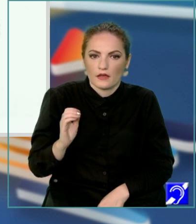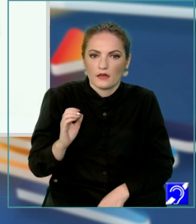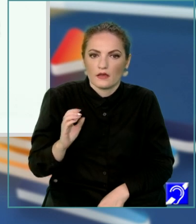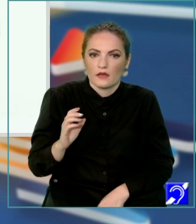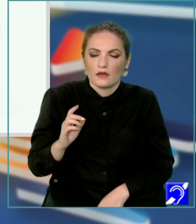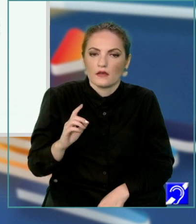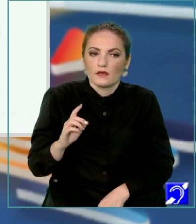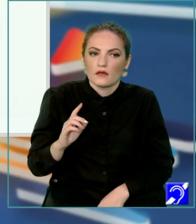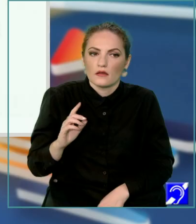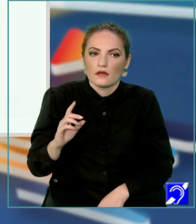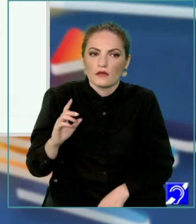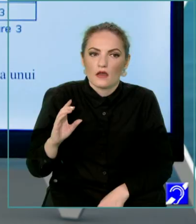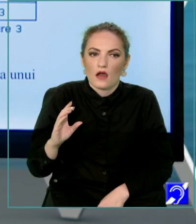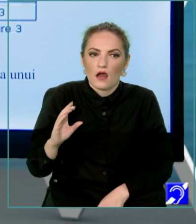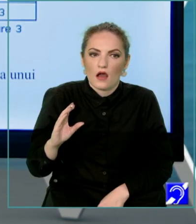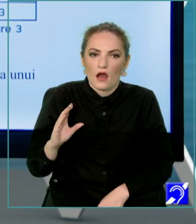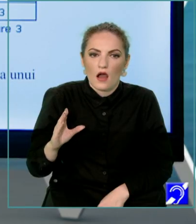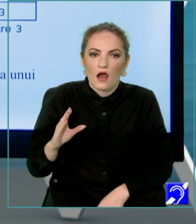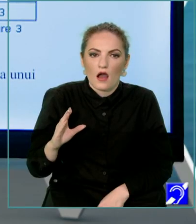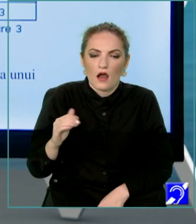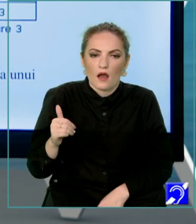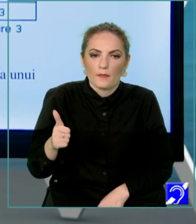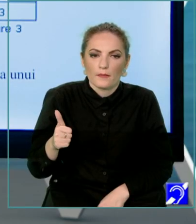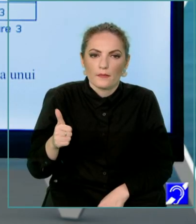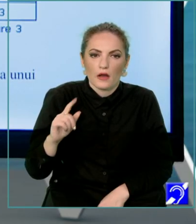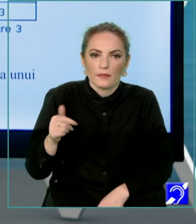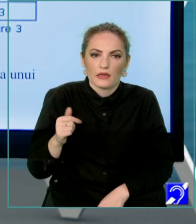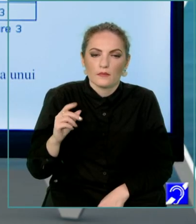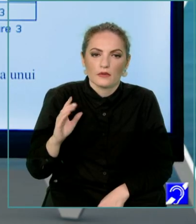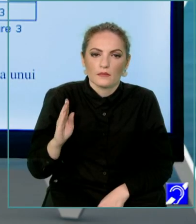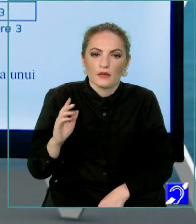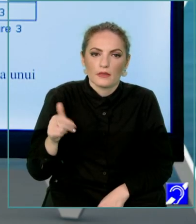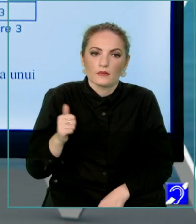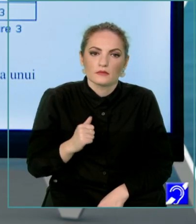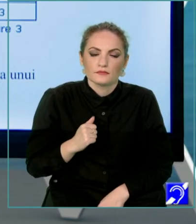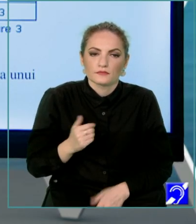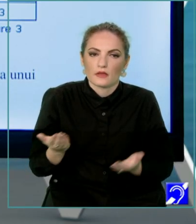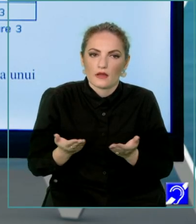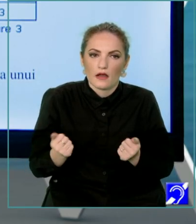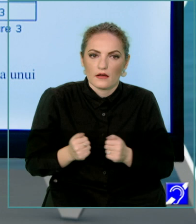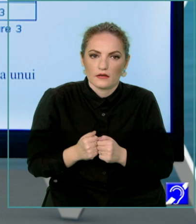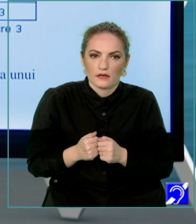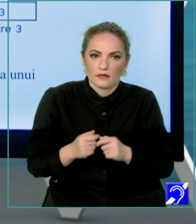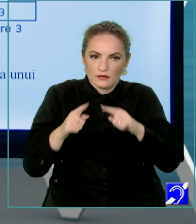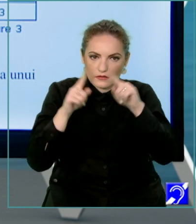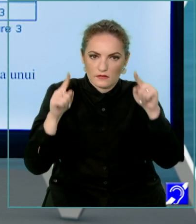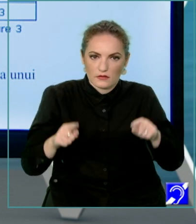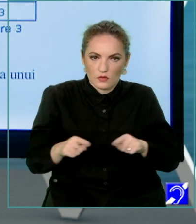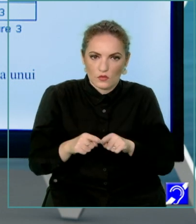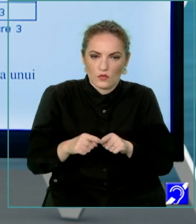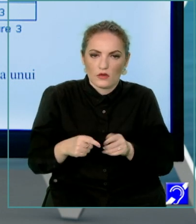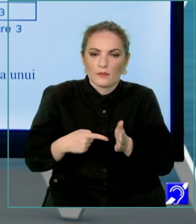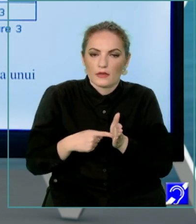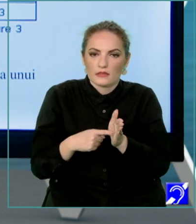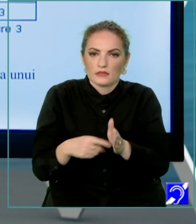și a d d prim a prim care dintre figurile de mai jos reprezintă desfășurarea plană a unei